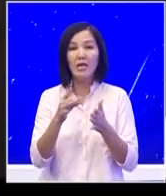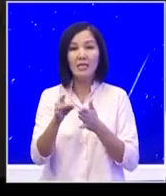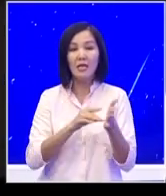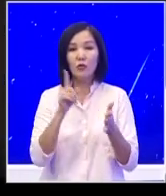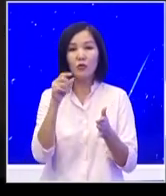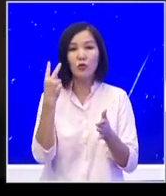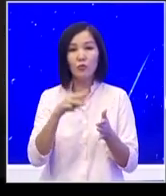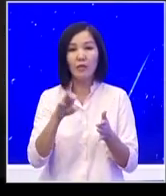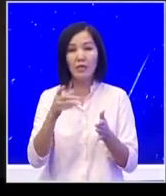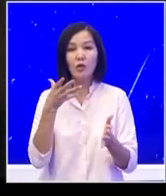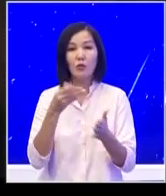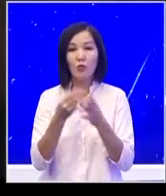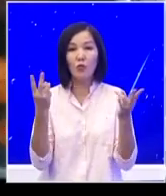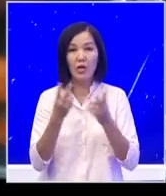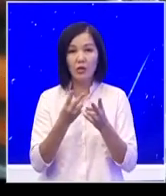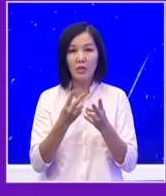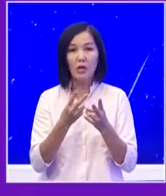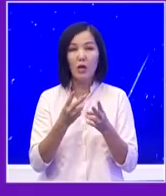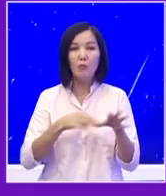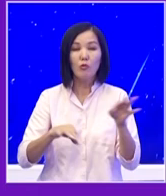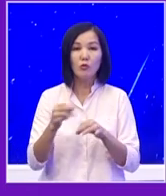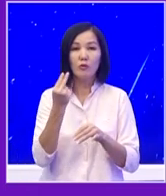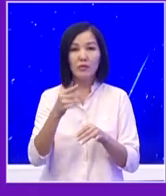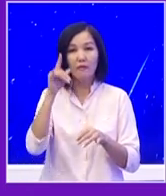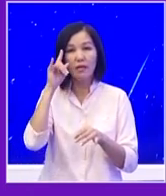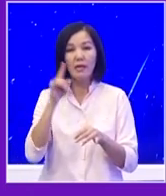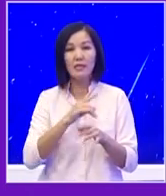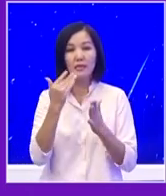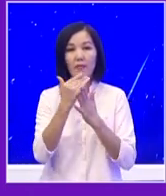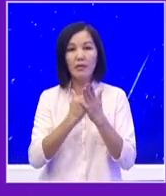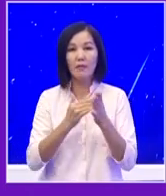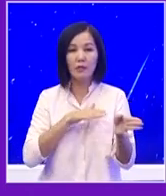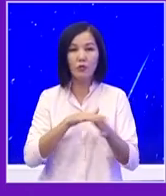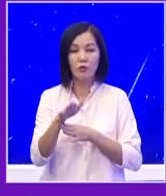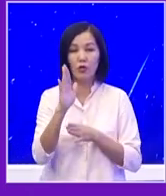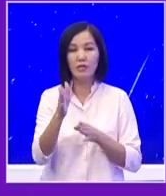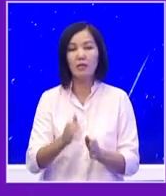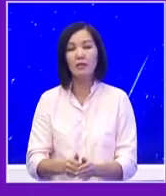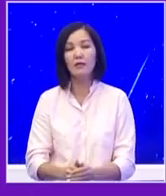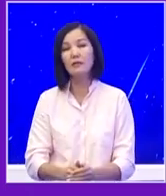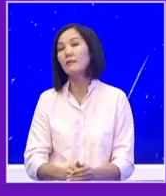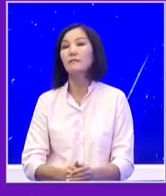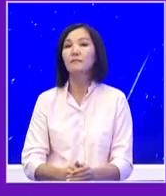төлемі 120 теңге болады. Айта кетейік, бұл жоба цифрлы Қазақстан бағдарламасы аясында жүзеге